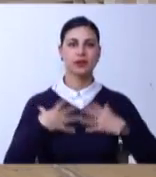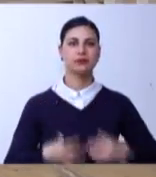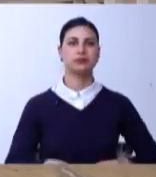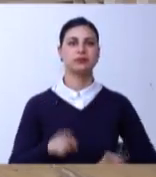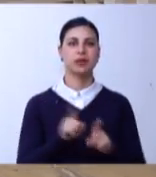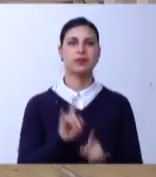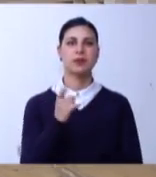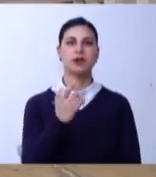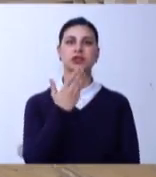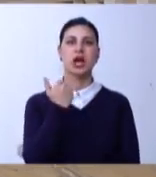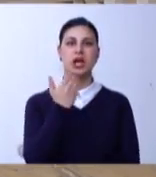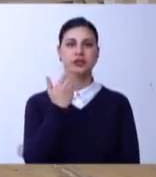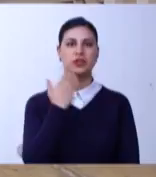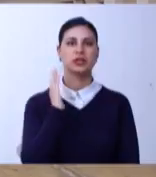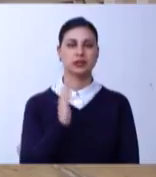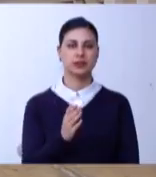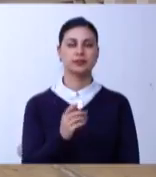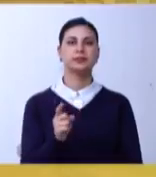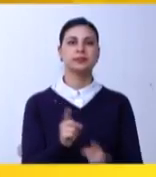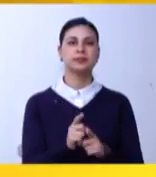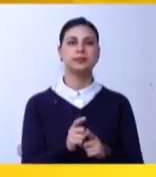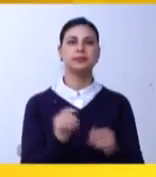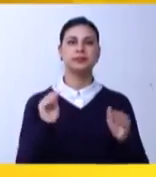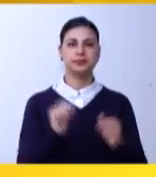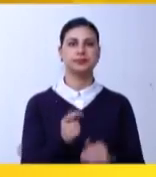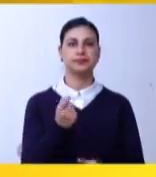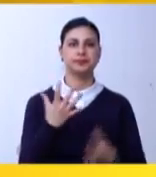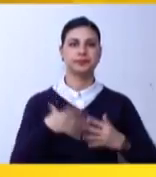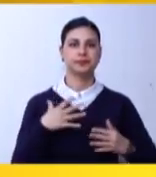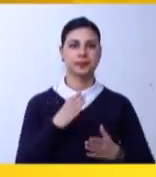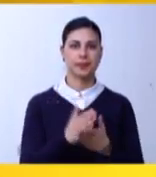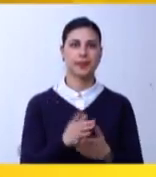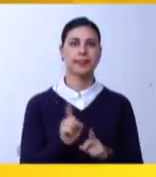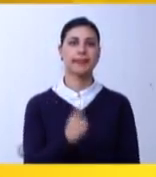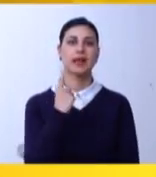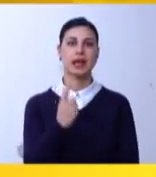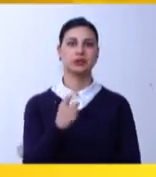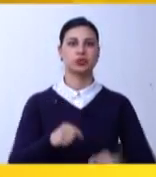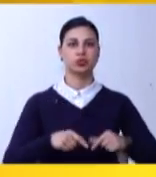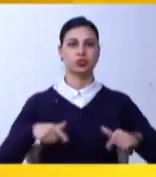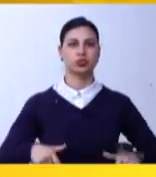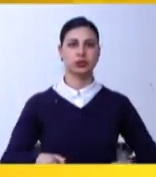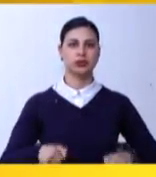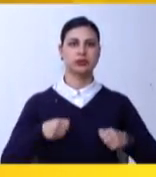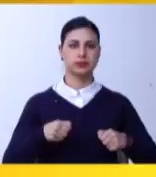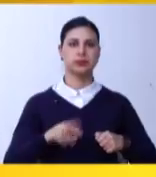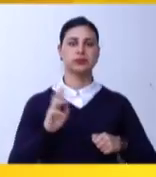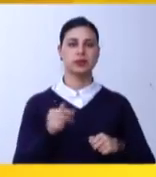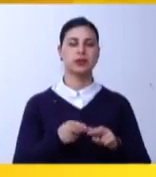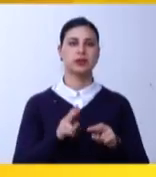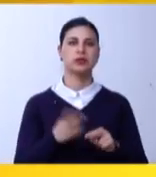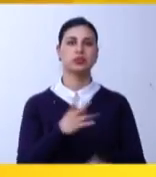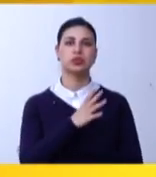საშუალებას ბავშვი უფრო ადვილად გავაშილიფოთ, ხო? უფრო ნაკლები სამოსი ეცვას, მათ შორის ერთი საცვალი. და სასურველია, რომ ეს